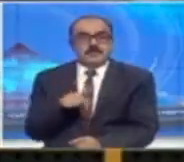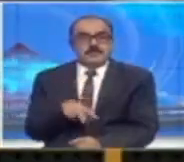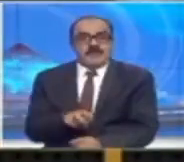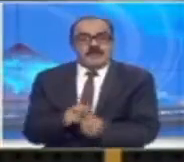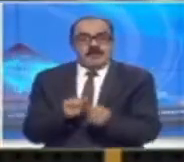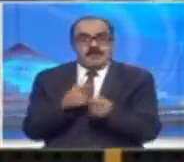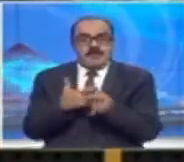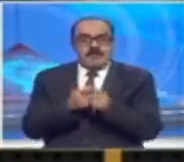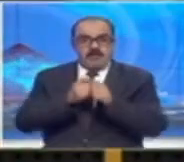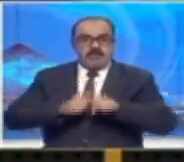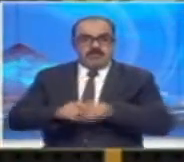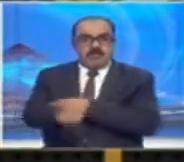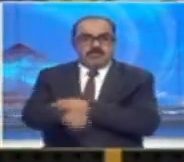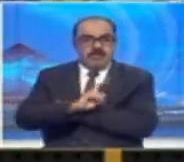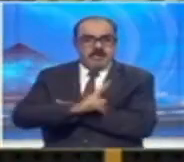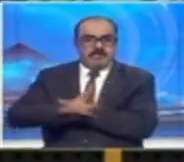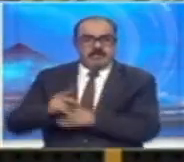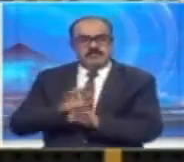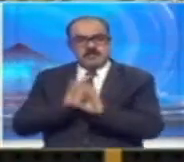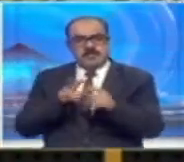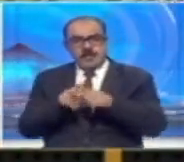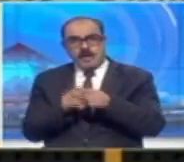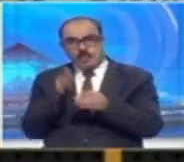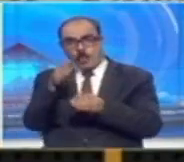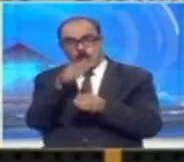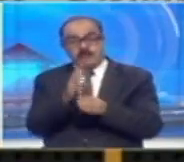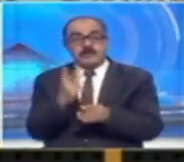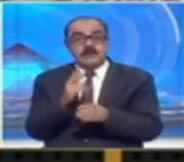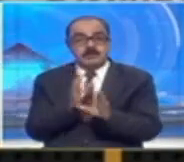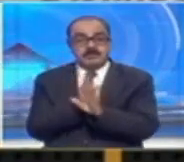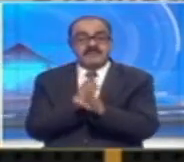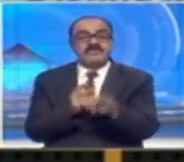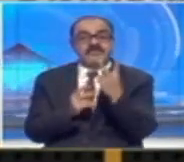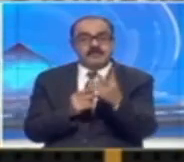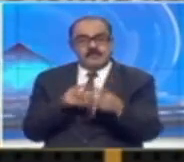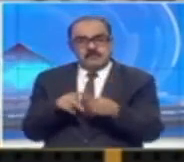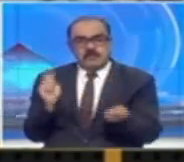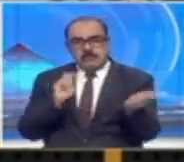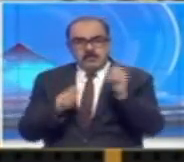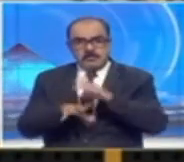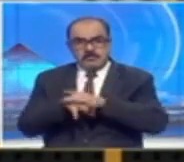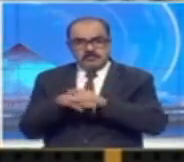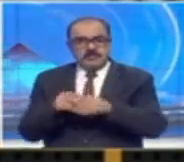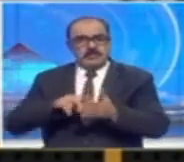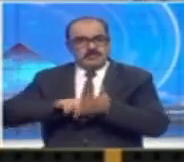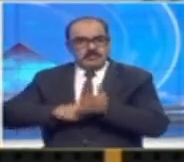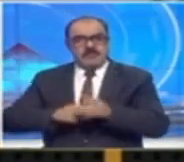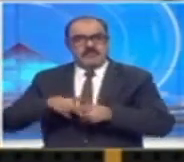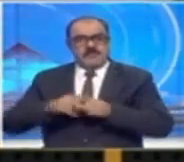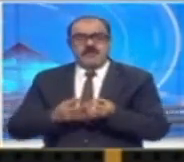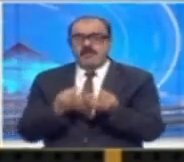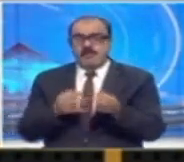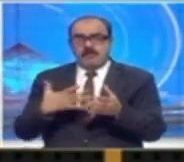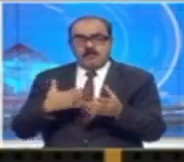1486 قطعة سلاح أبيض. كما تم ضبط ورشتين لتصنيع الأسلحة النارية وبداخلهما